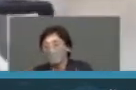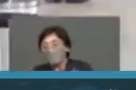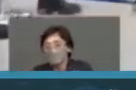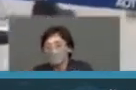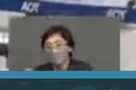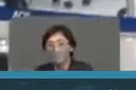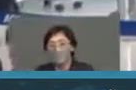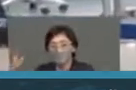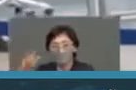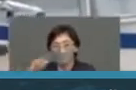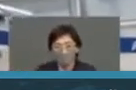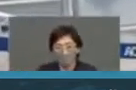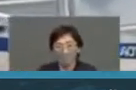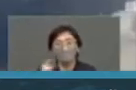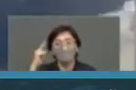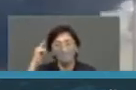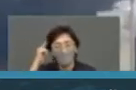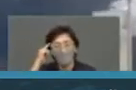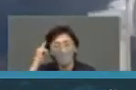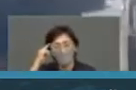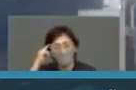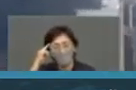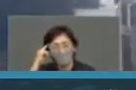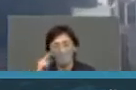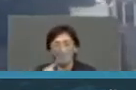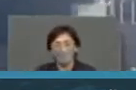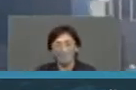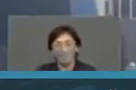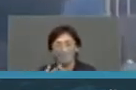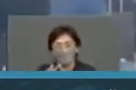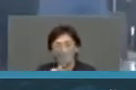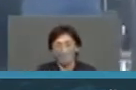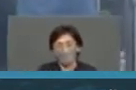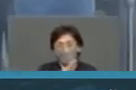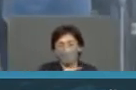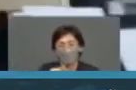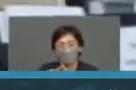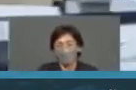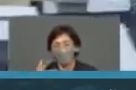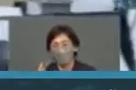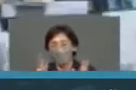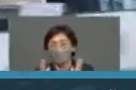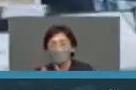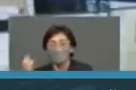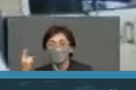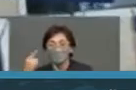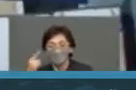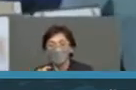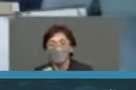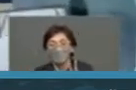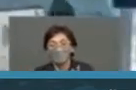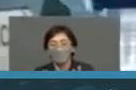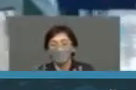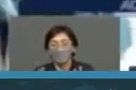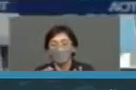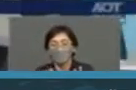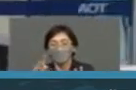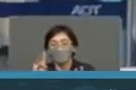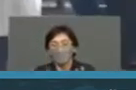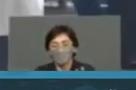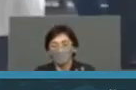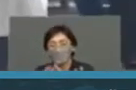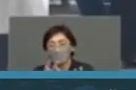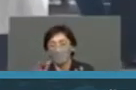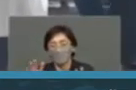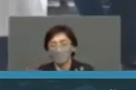านระบบ Thailand Pass และ Test and Go แล้วกว่า 26,000 คนตั้งแต่วันที่1กุมภาพันธ์ที่ผ่านมาและมีแนวโน้มผู้ลงทะเบียนเพิ่มขึ้นทั้